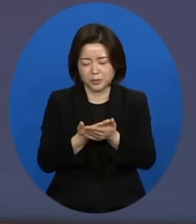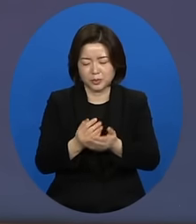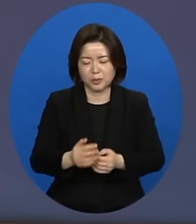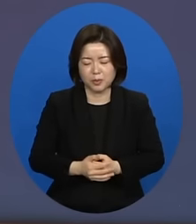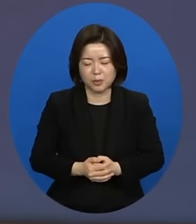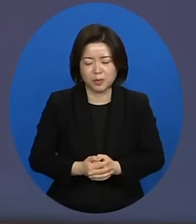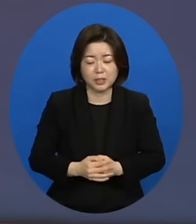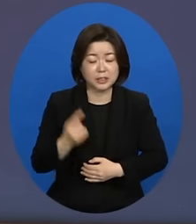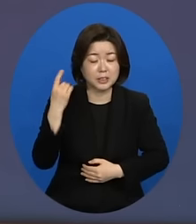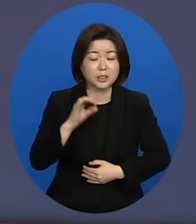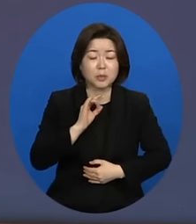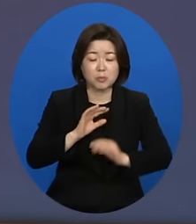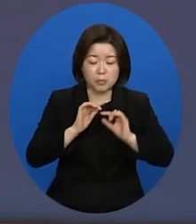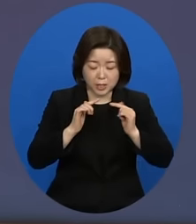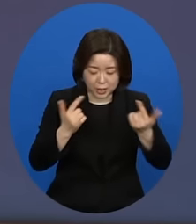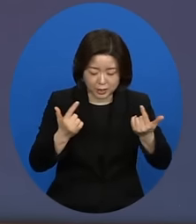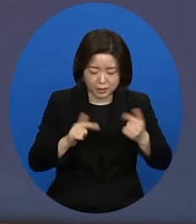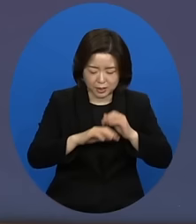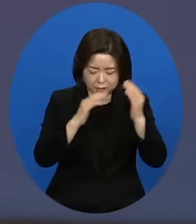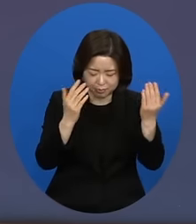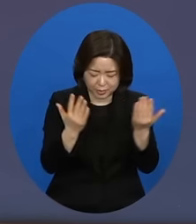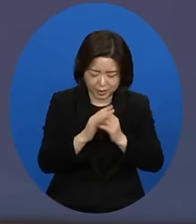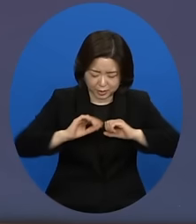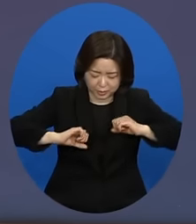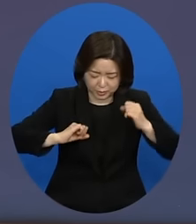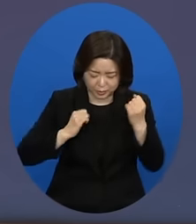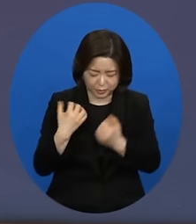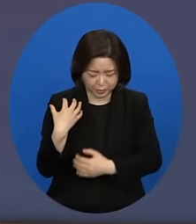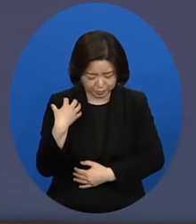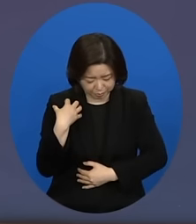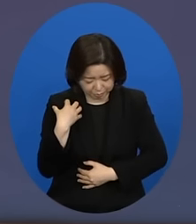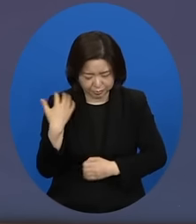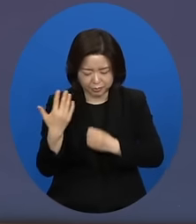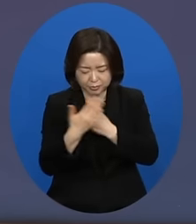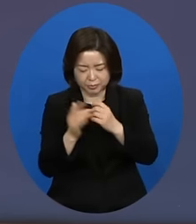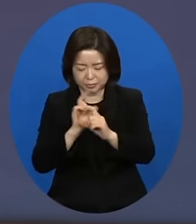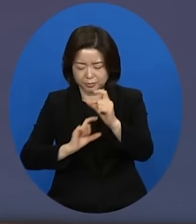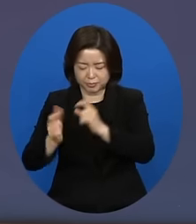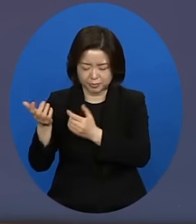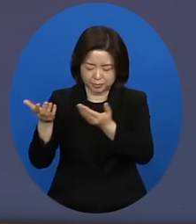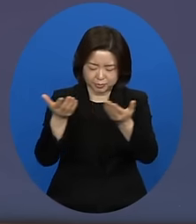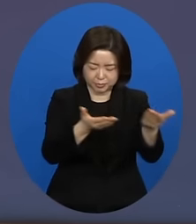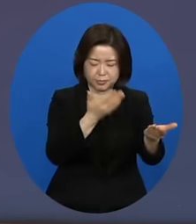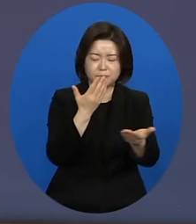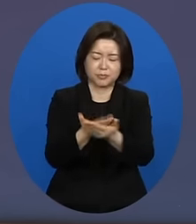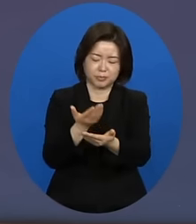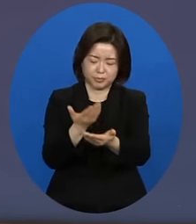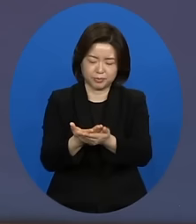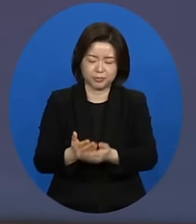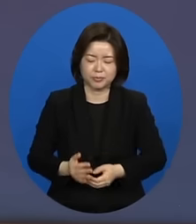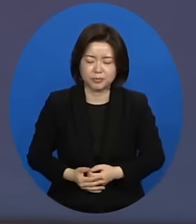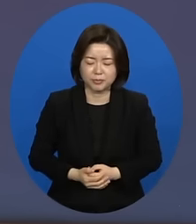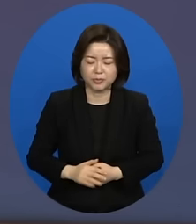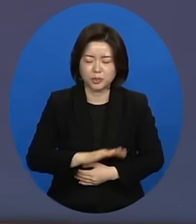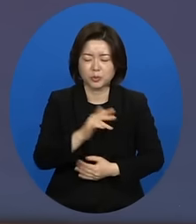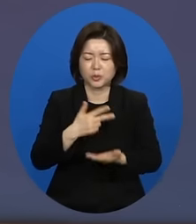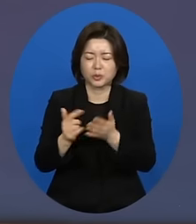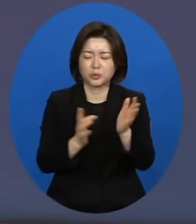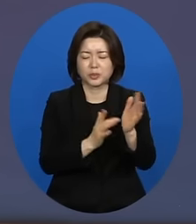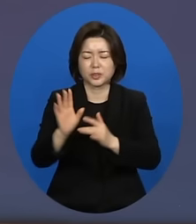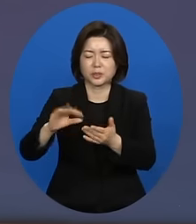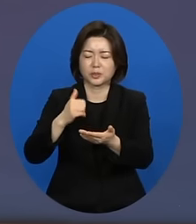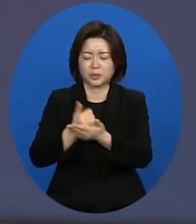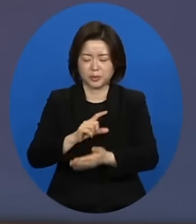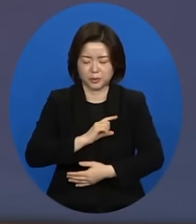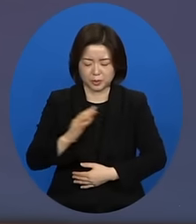들을 뿐만 아니라 감당하도록 은혜를 더하여 주옵소서. 우리 주 예수 그리스도 이름으로